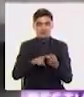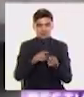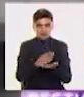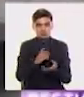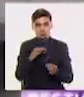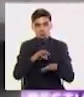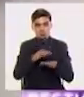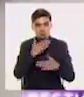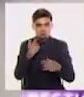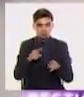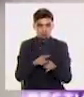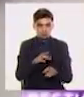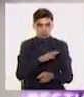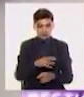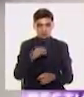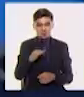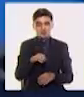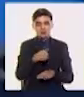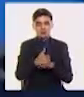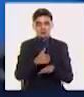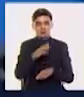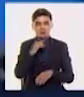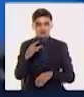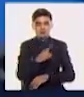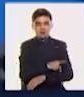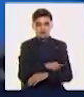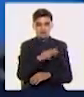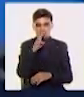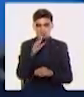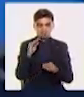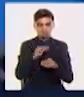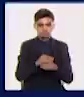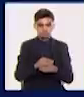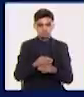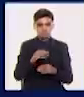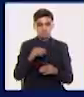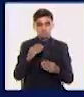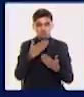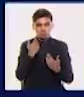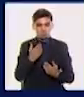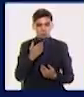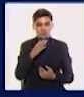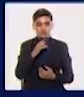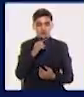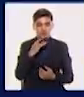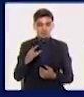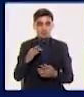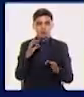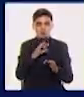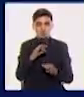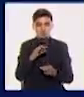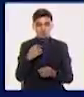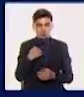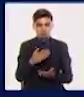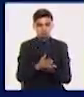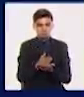Ал жұмысы көбеген бас санитарлық дәрігердің айлығына үстеме ақы қосылмапты. Санитарлық эпидемиологиялық